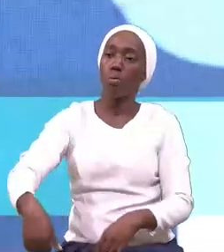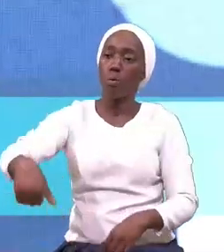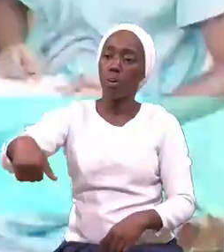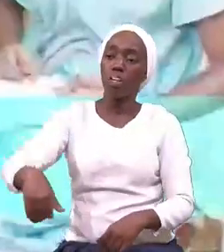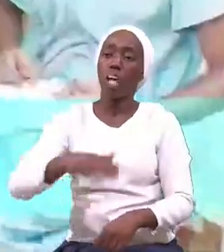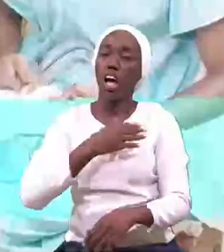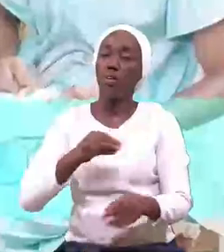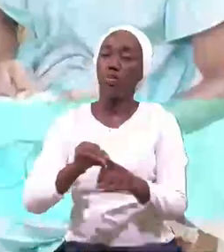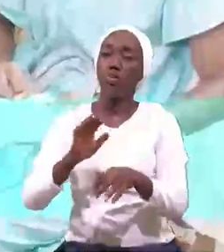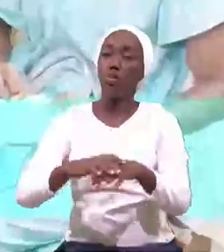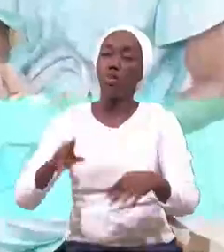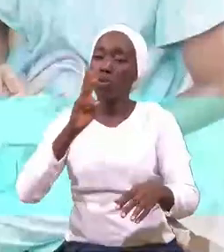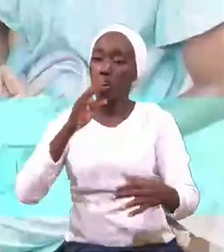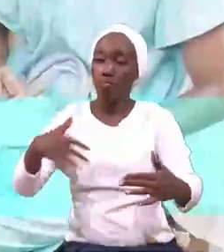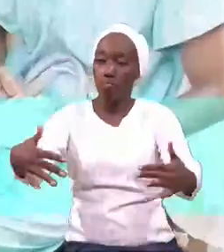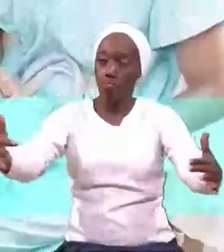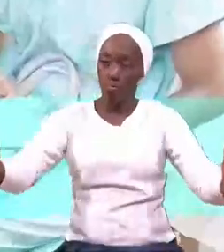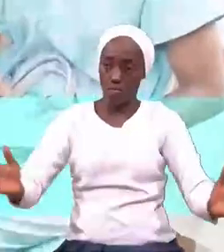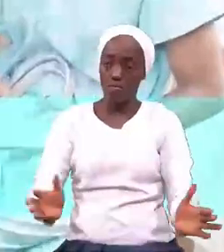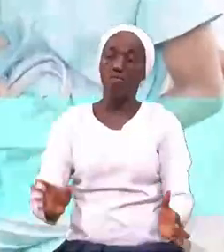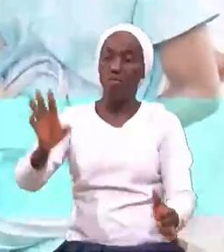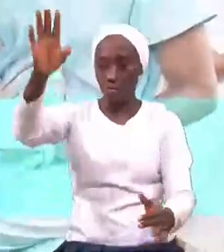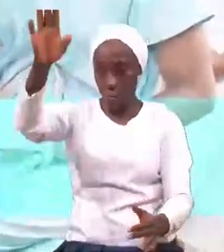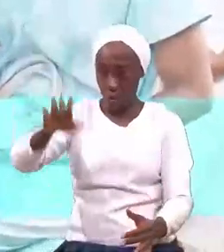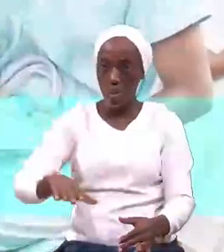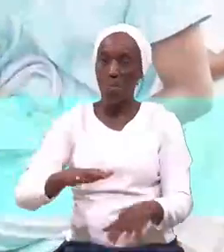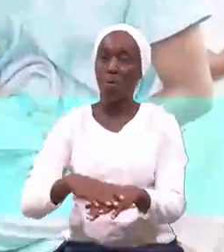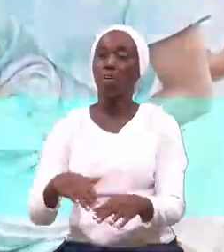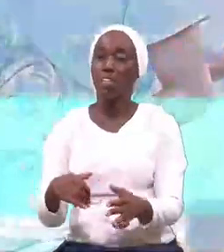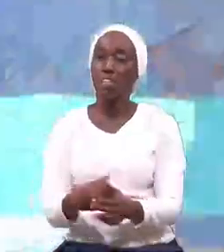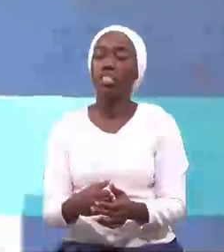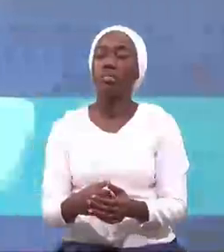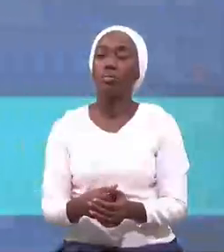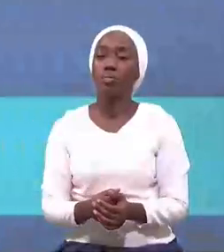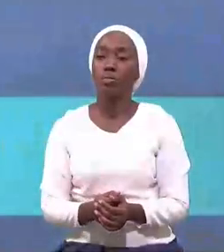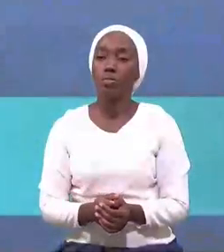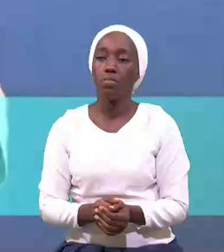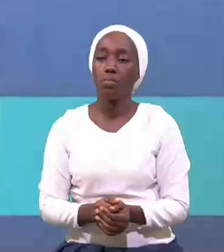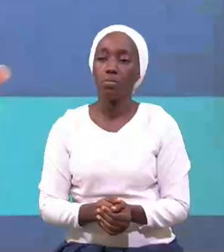Si tu sors ton seau, si tu sors ton bidon, la pluie va tomber dedans.